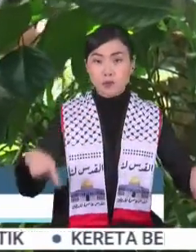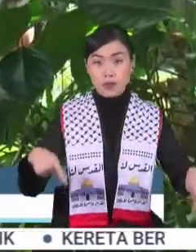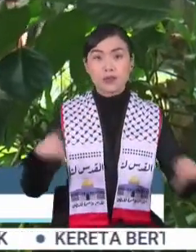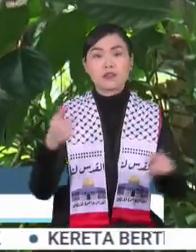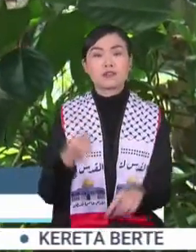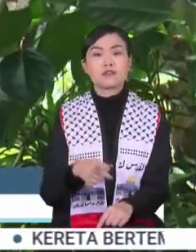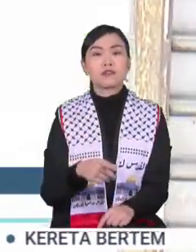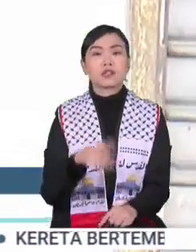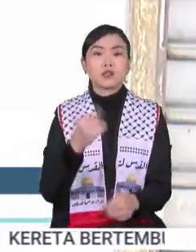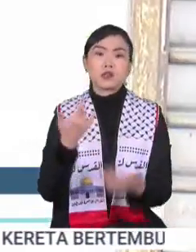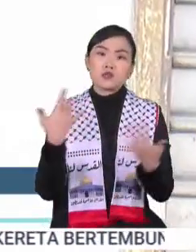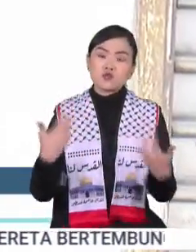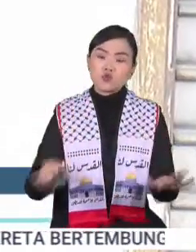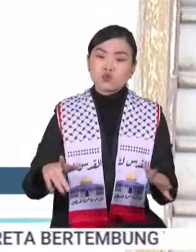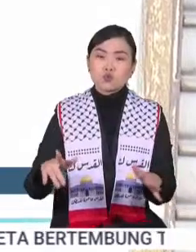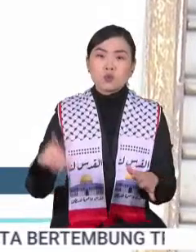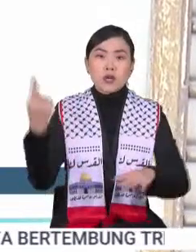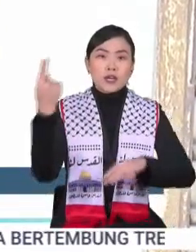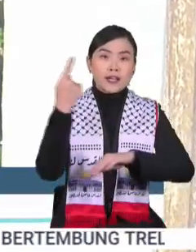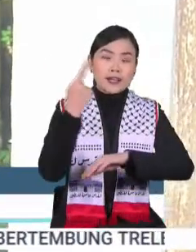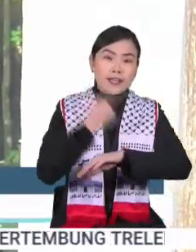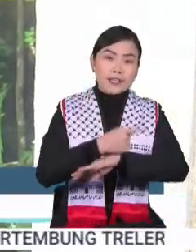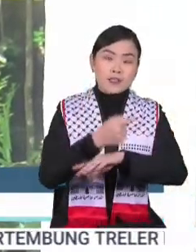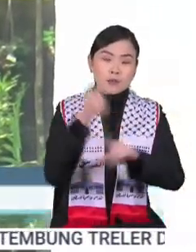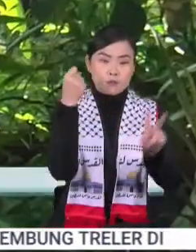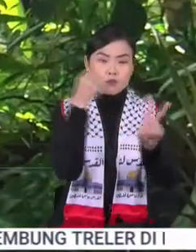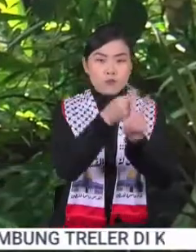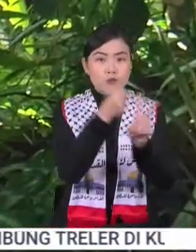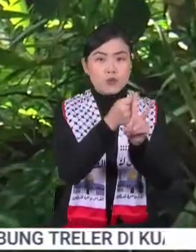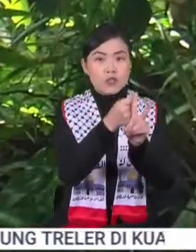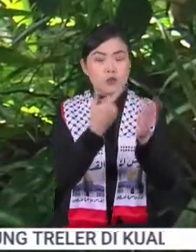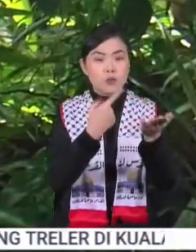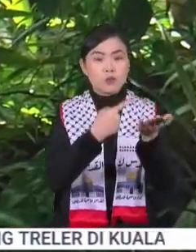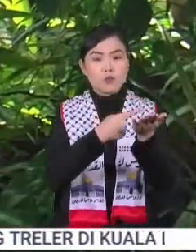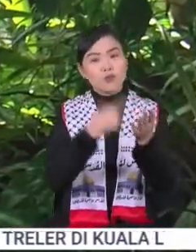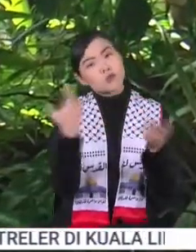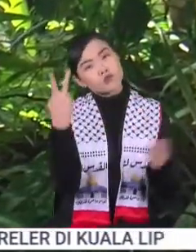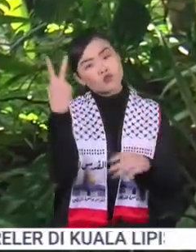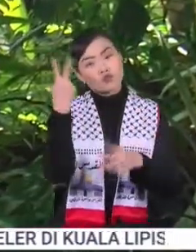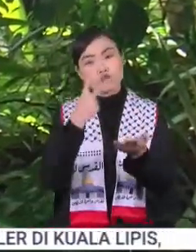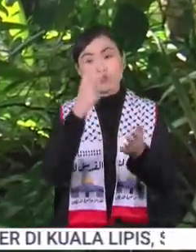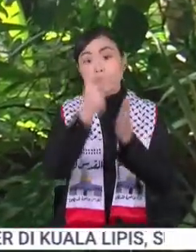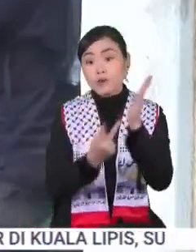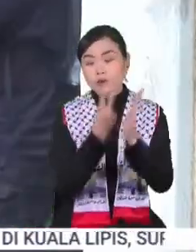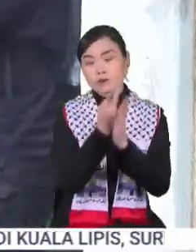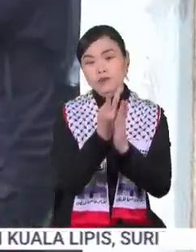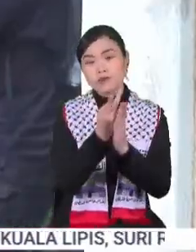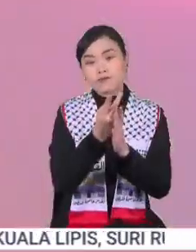semula senario hari kelihangan mangsa dilakukan polis ia berlangsung selama du jam